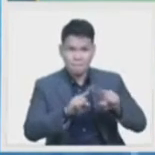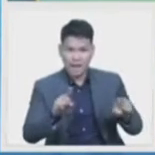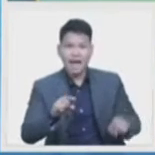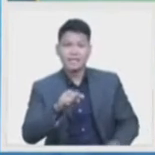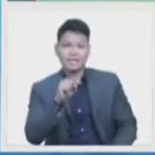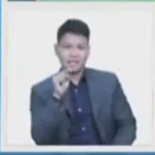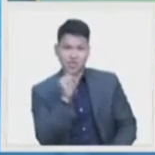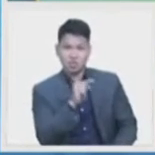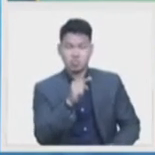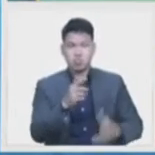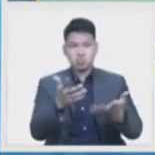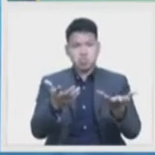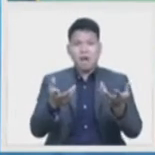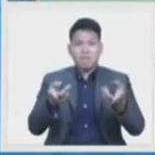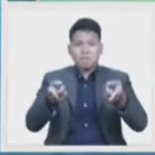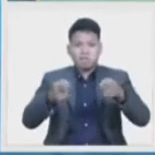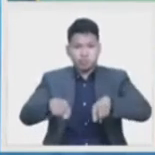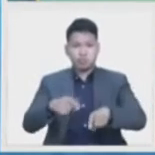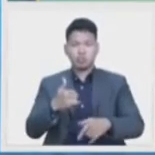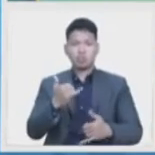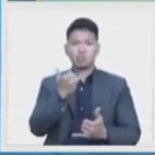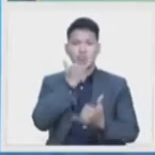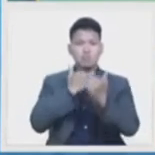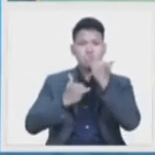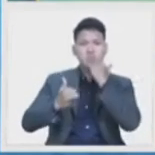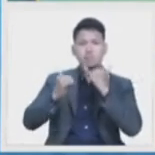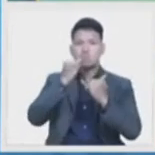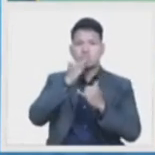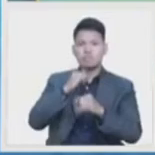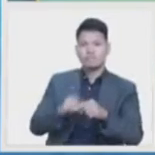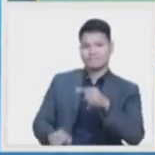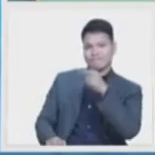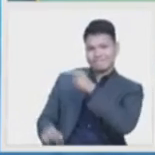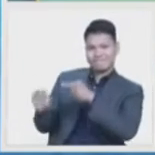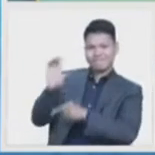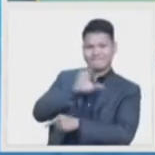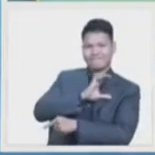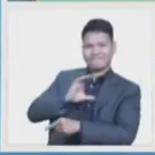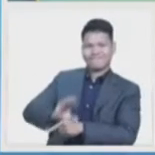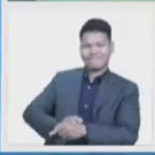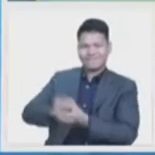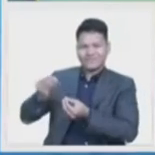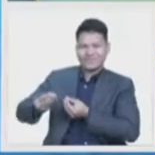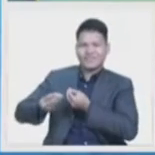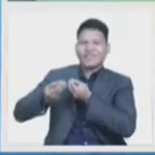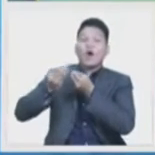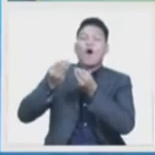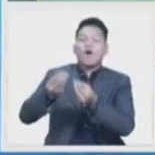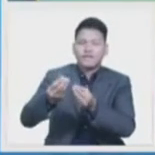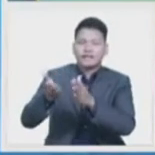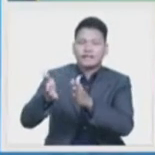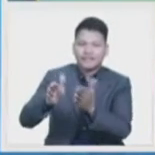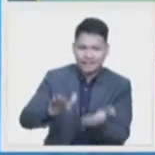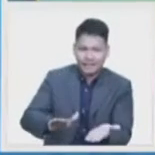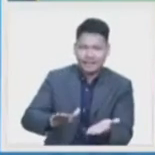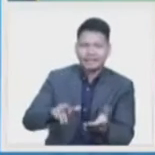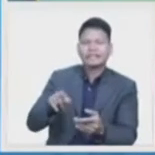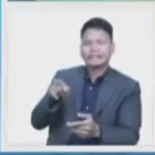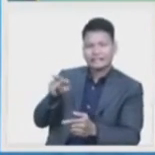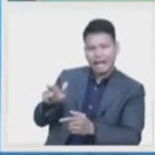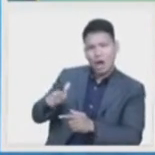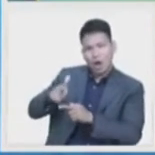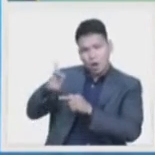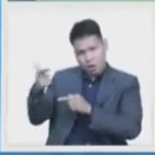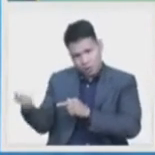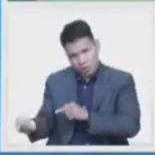sa tao, Christ offered to die. Mao kini ang salin o kaliwat sa babay.